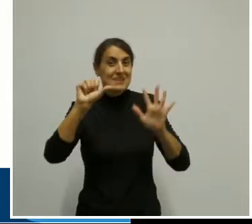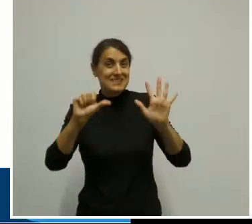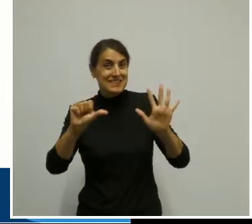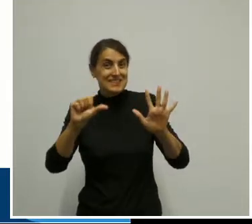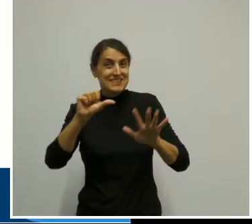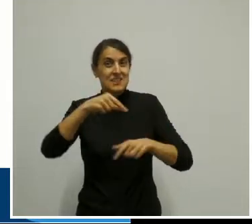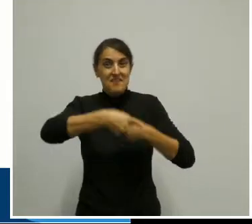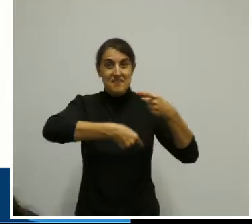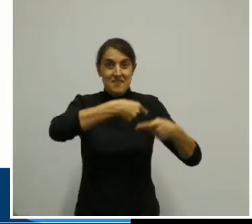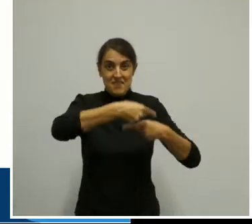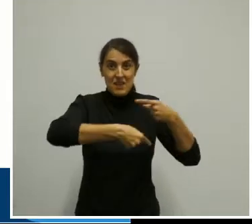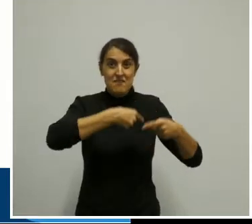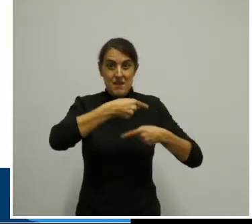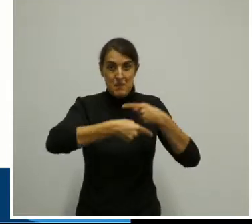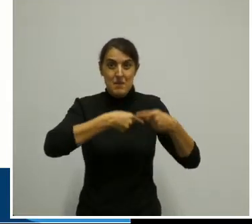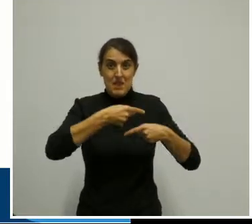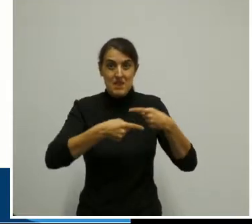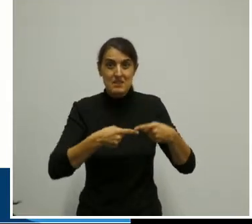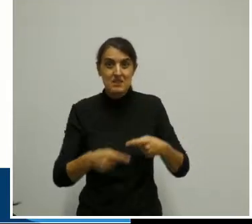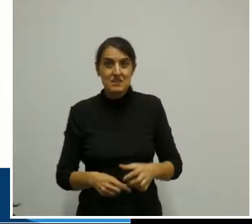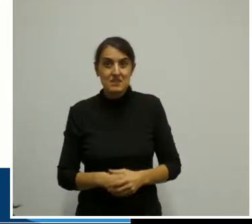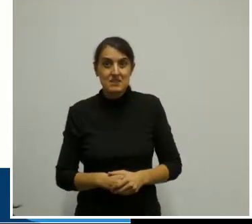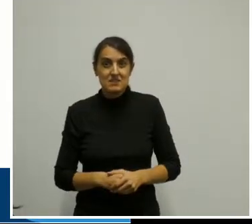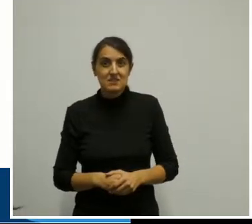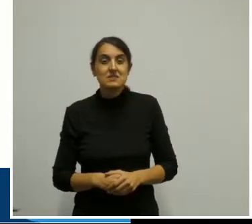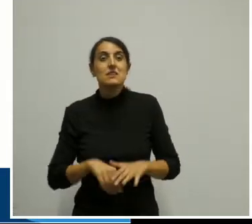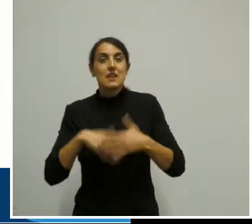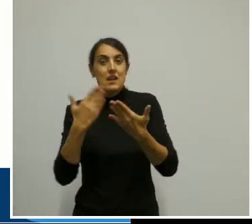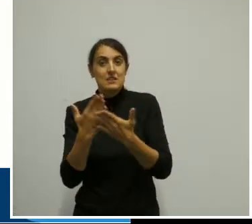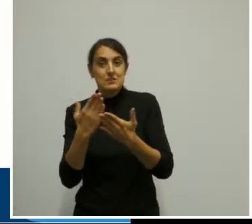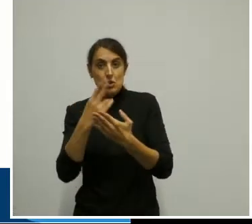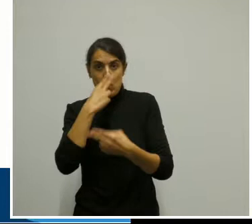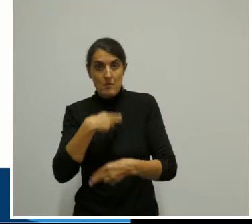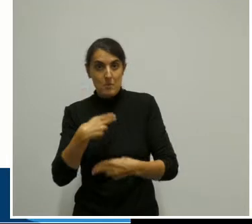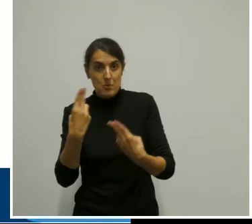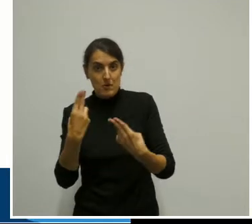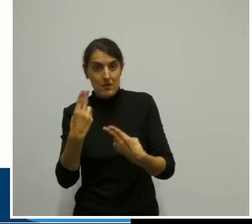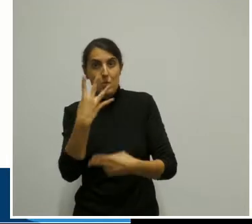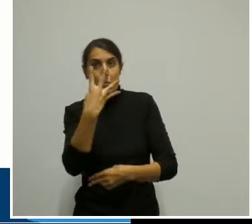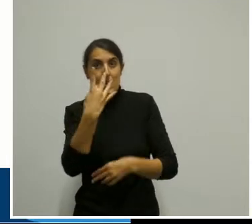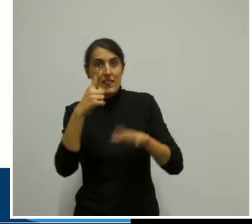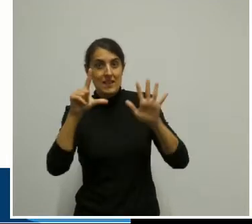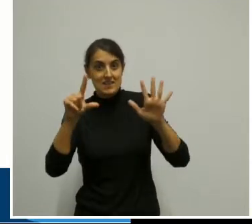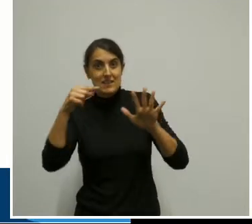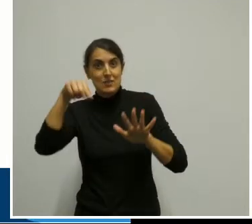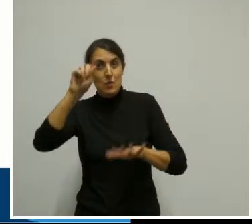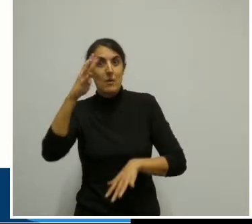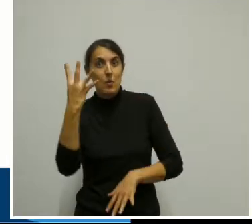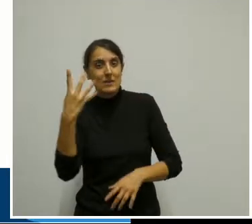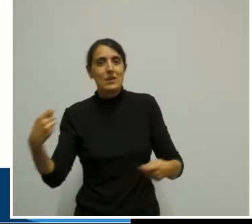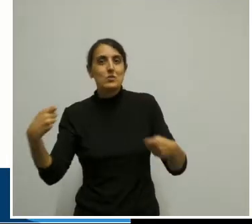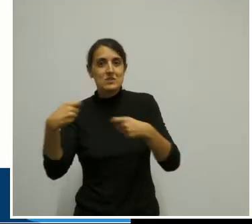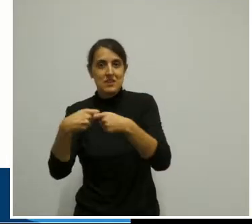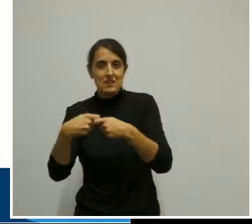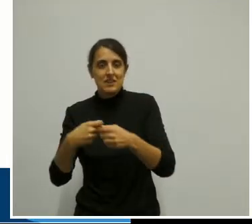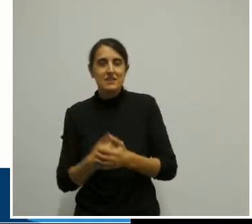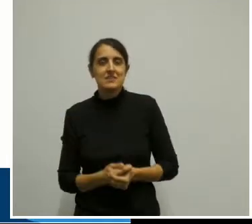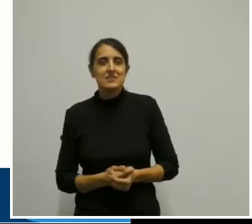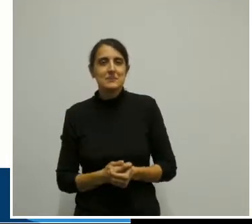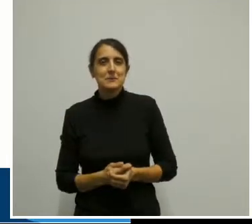que trien l'escola pública i el 47,4 concertada. I a sota teniu com